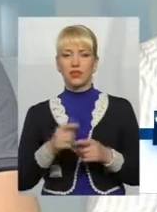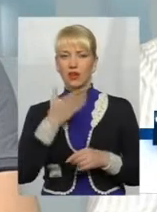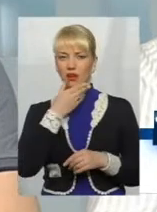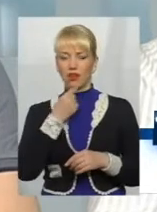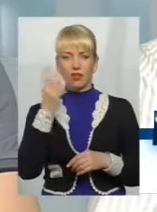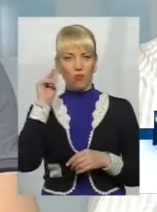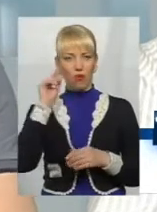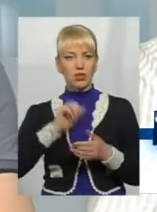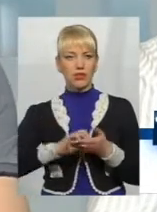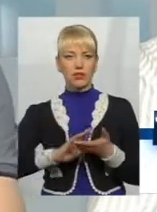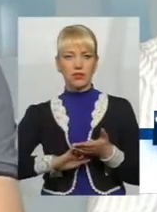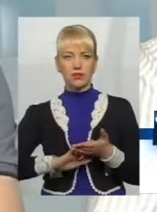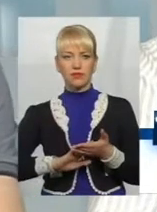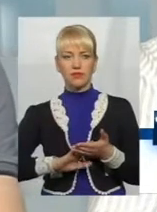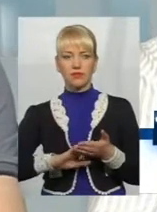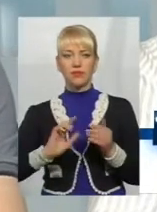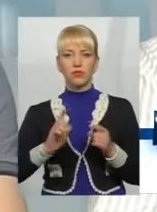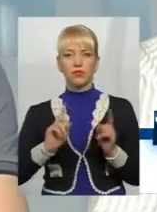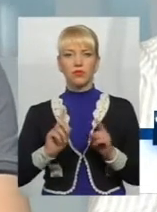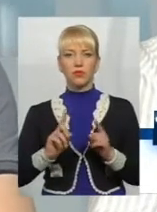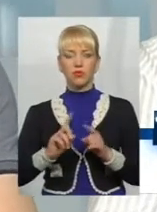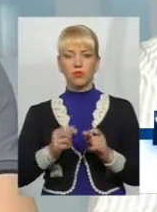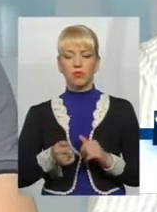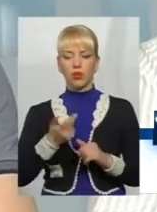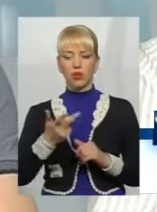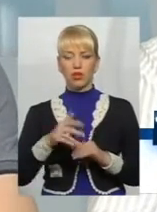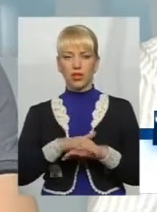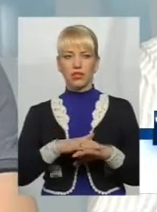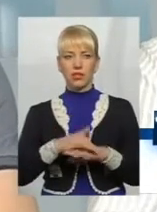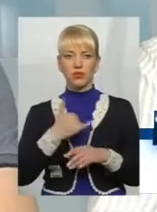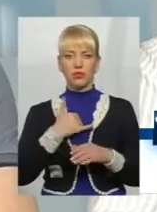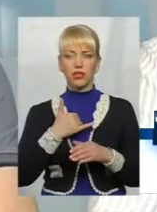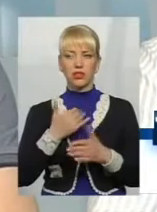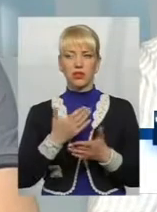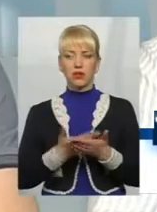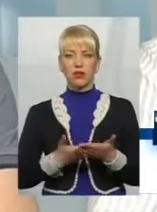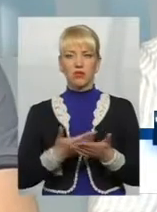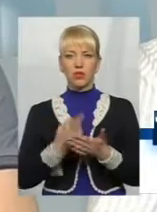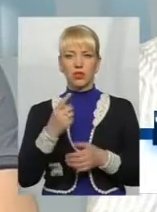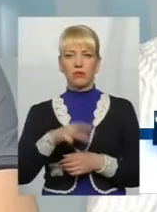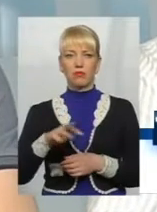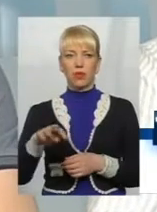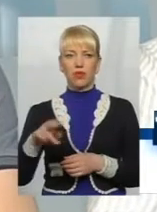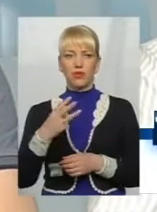показник, тому що по кількості населення у нас приблизно